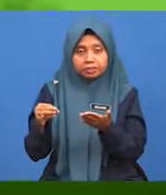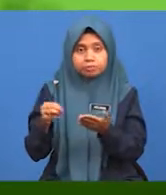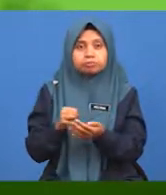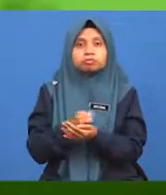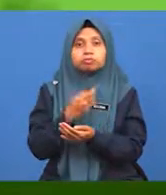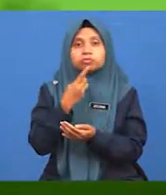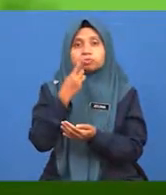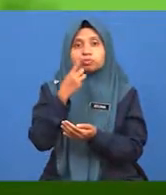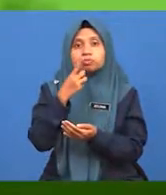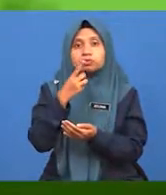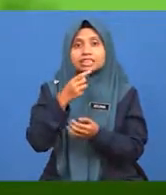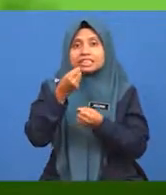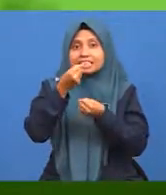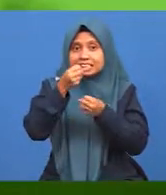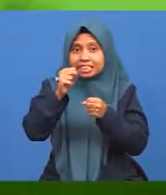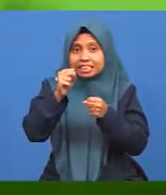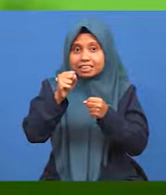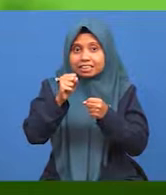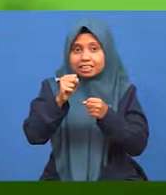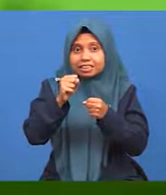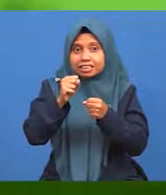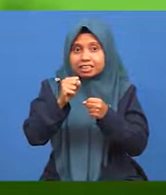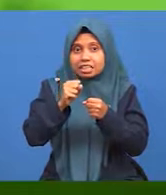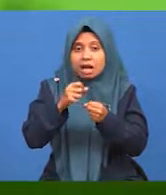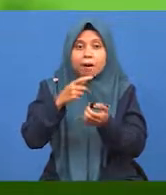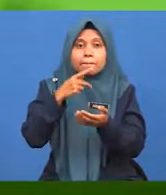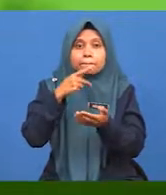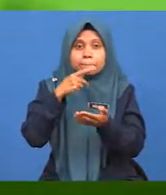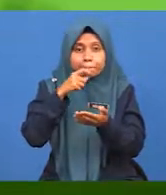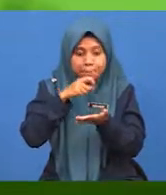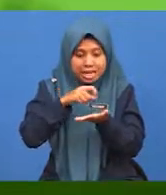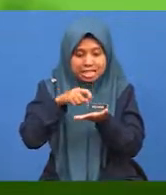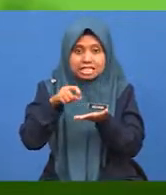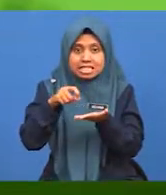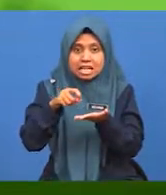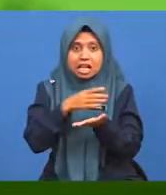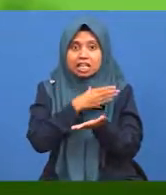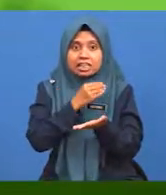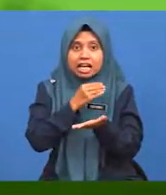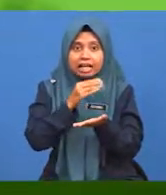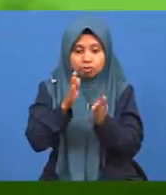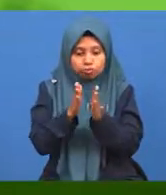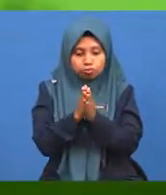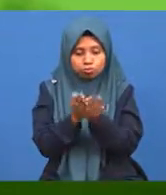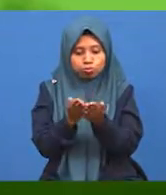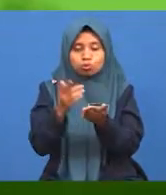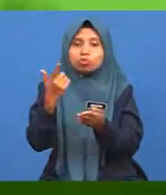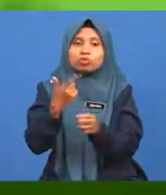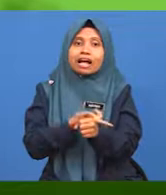murid agar menyediakan sebatang pensel dan sebuah buku